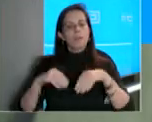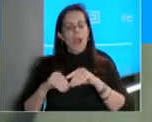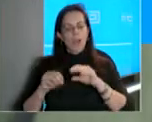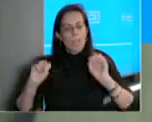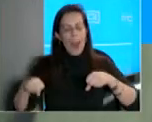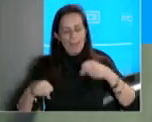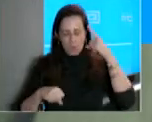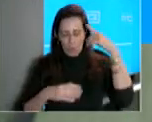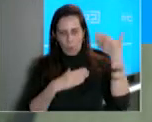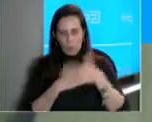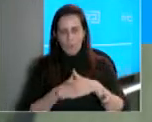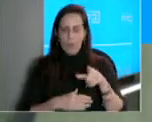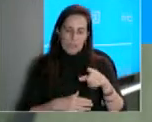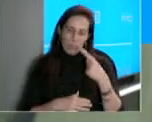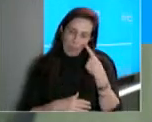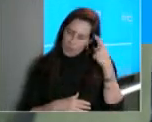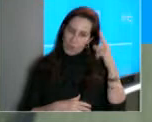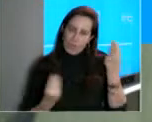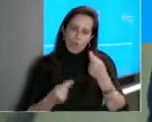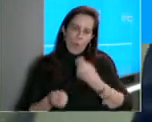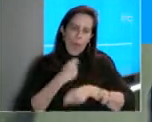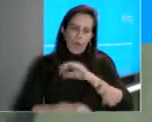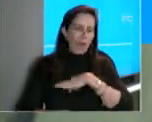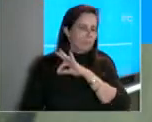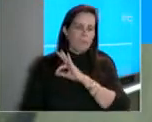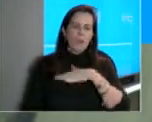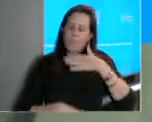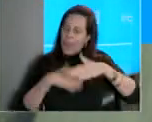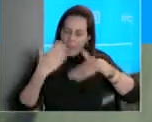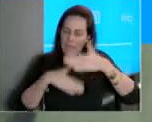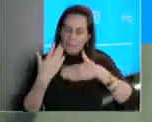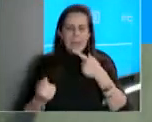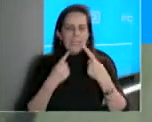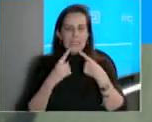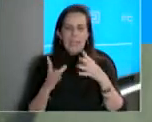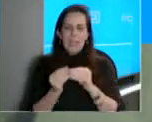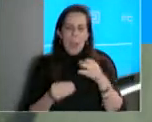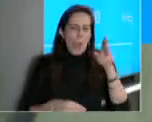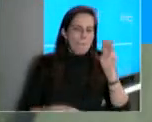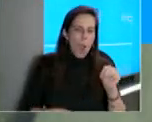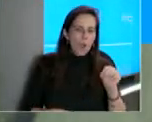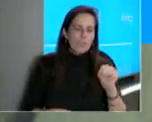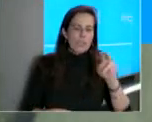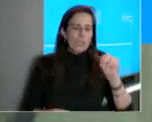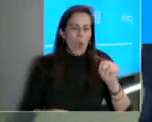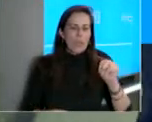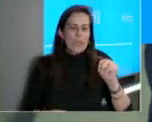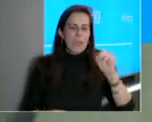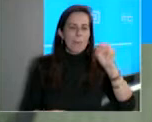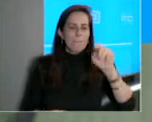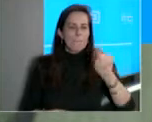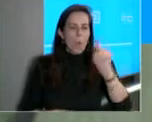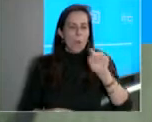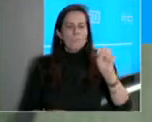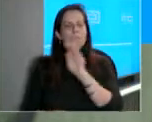מוזס, שראתה בעיתון כעסק כלכלי, וזה אשר מקפיץ אותי עשרות שנים קדימה לשיחות מוזס, נוני מוזס ונתניהו, אנחנו